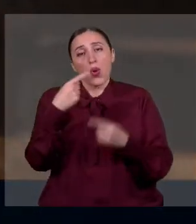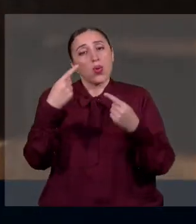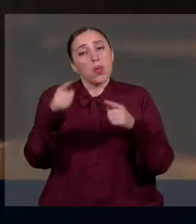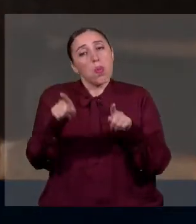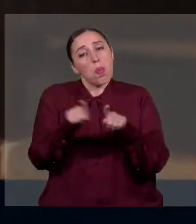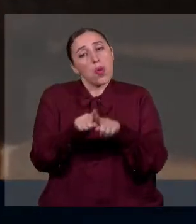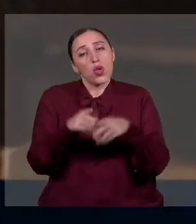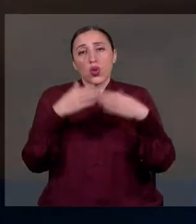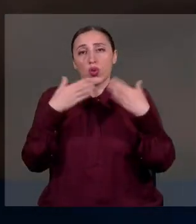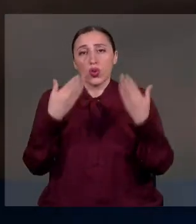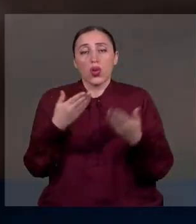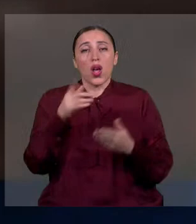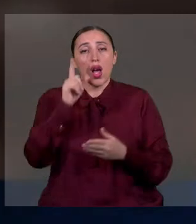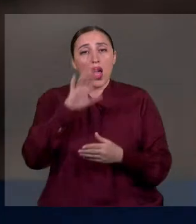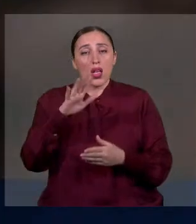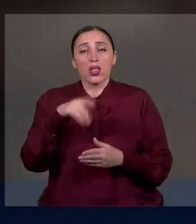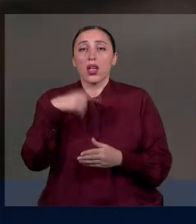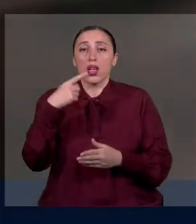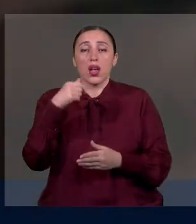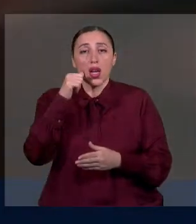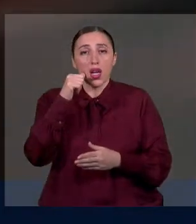Ըստ հայկական կողմի